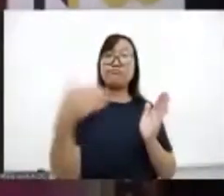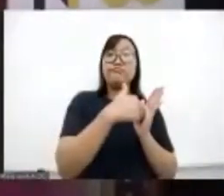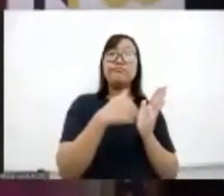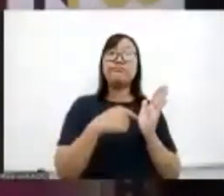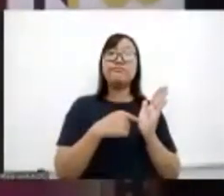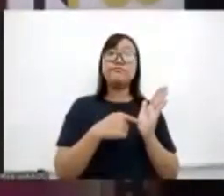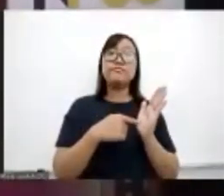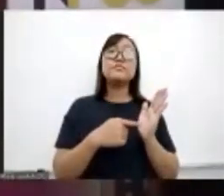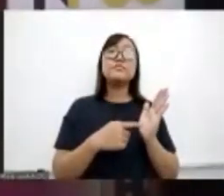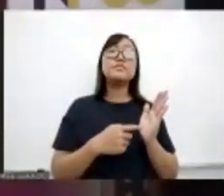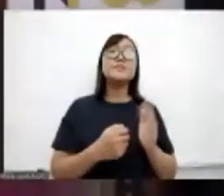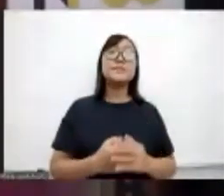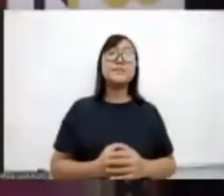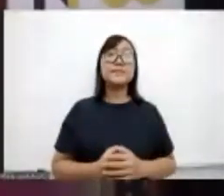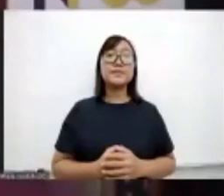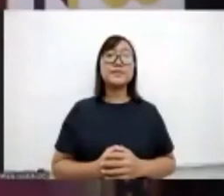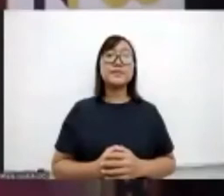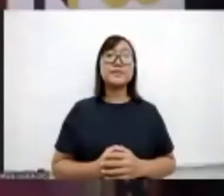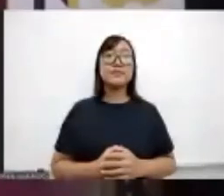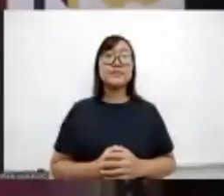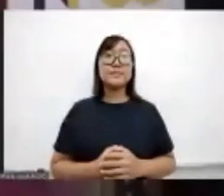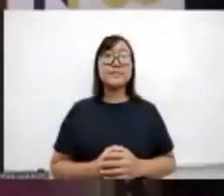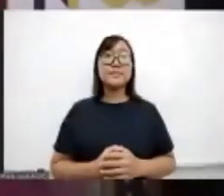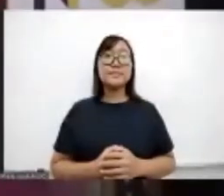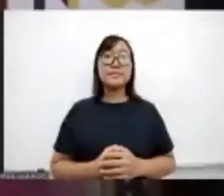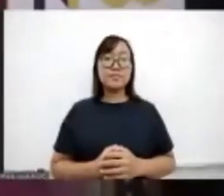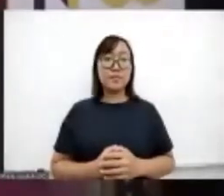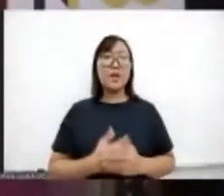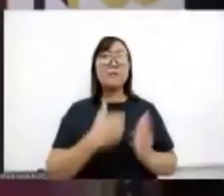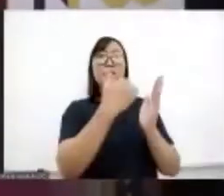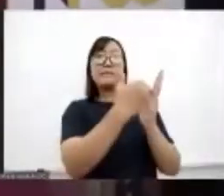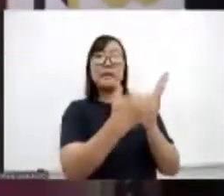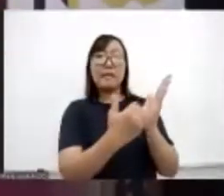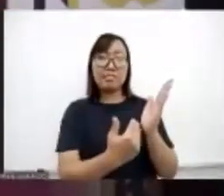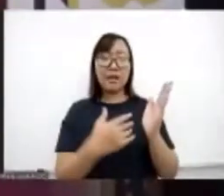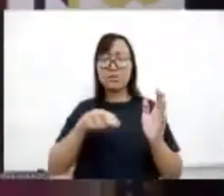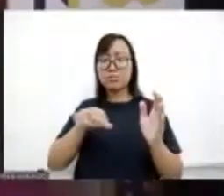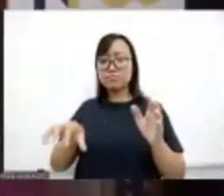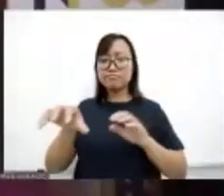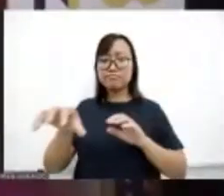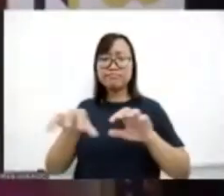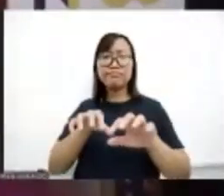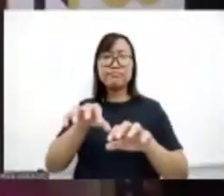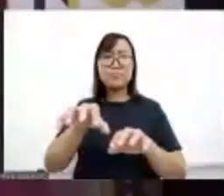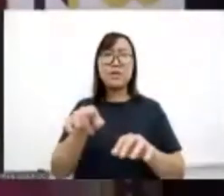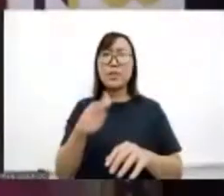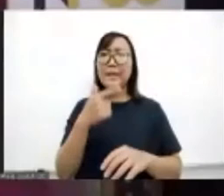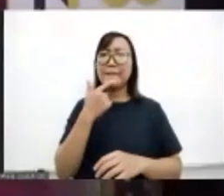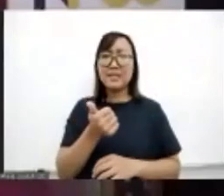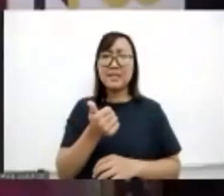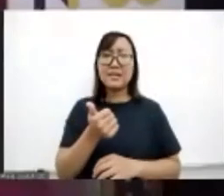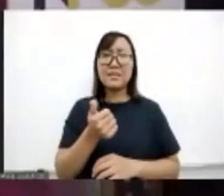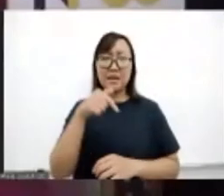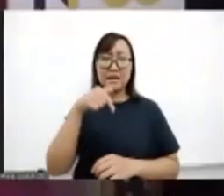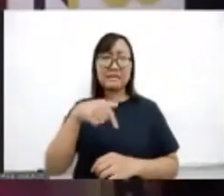eh apa lebih data kemudian pemetaan itu menjadi sangat penting untuk kerja-kerja ini menjadi